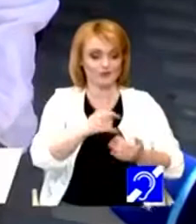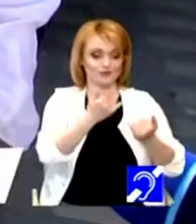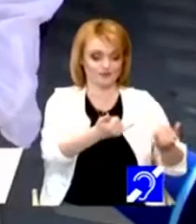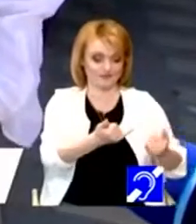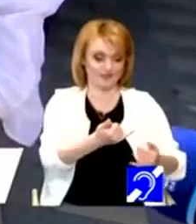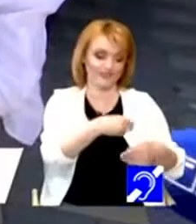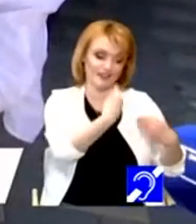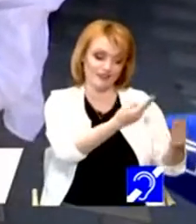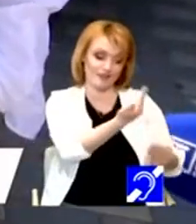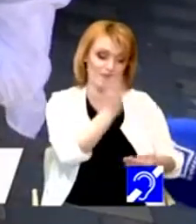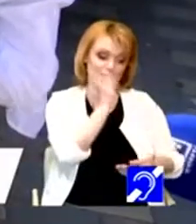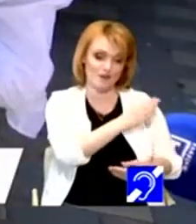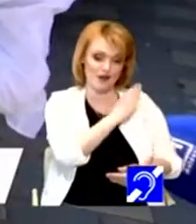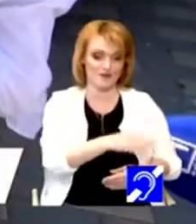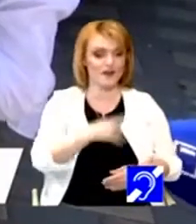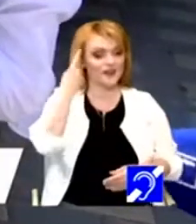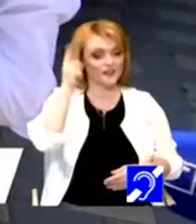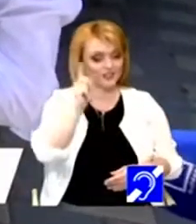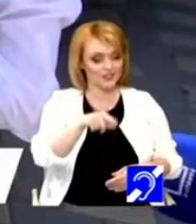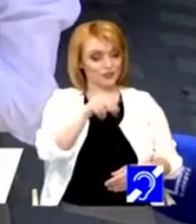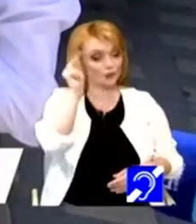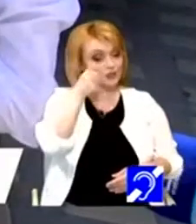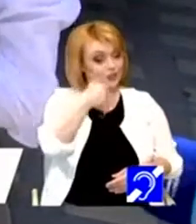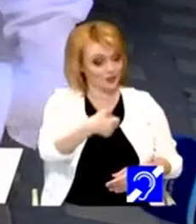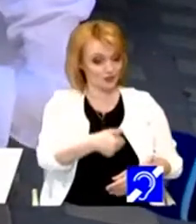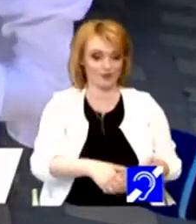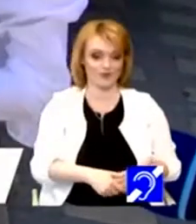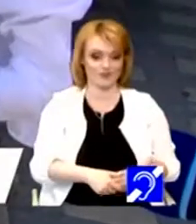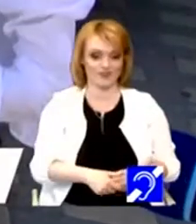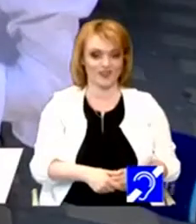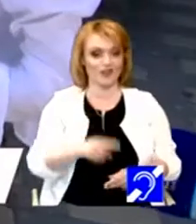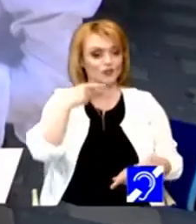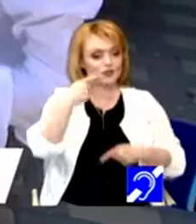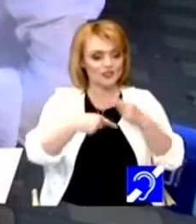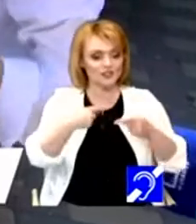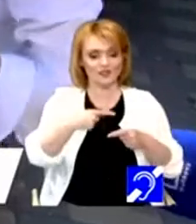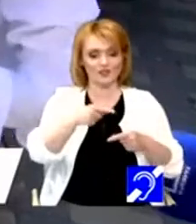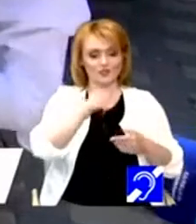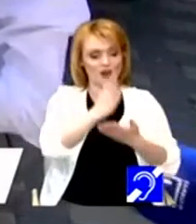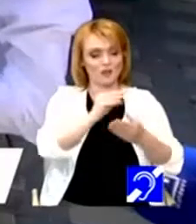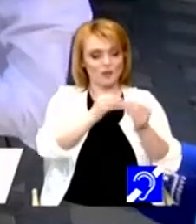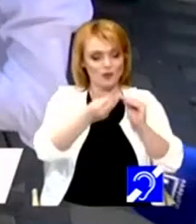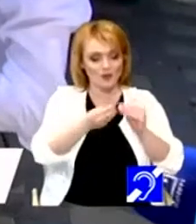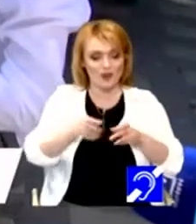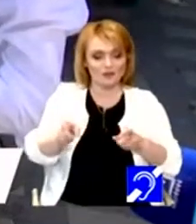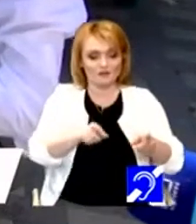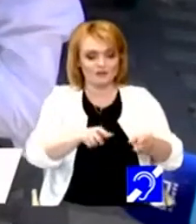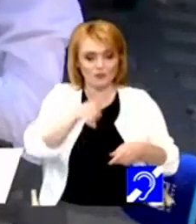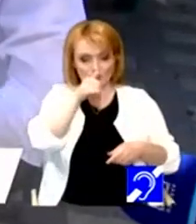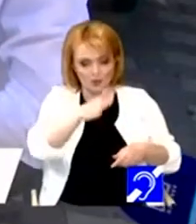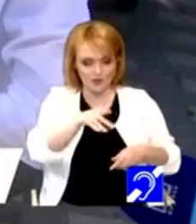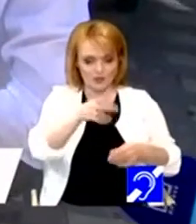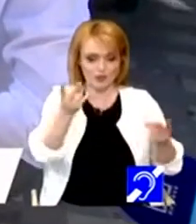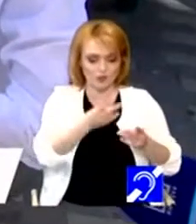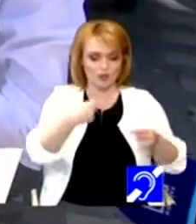Italia. Noi știm că sunteți foarte bine la școală, dar mereu este de loc pentru și mai bine. Îți dorim